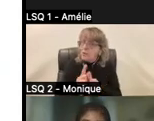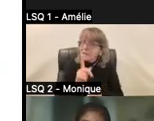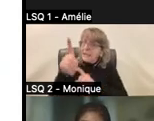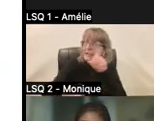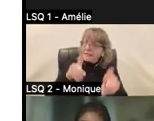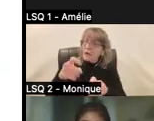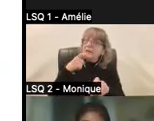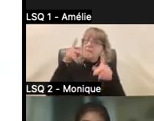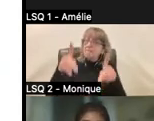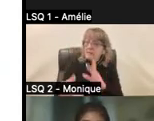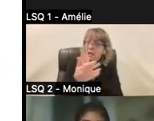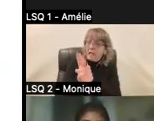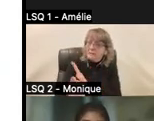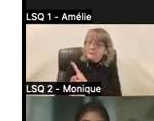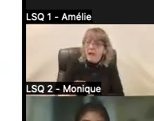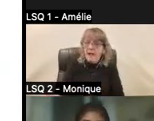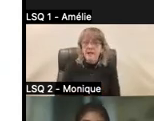experts.